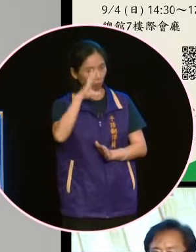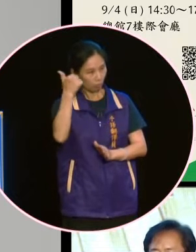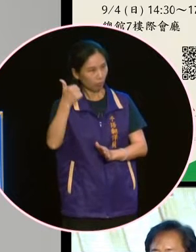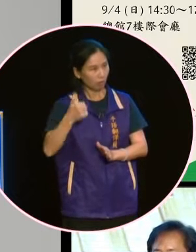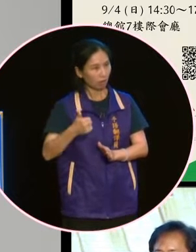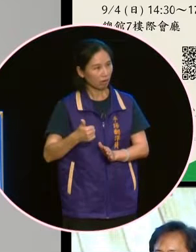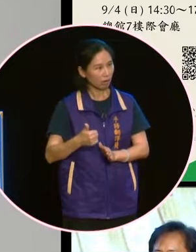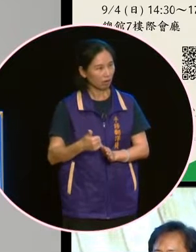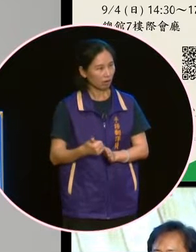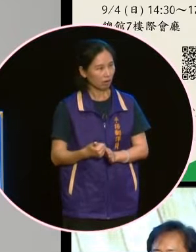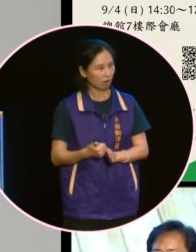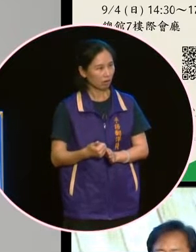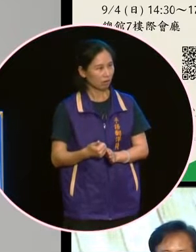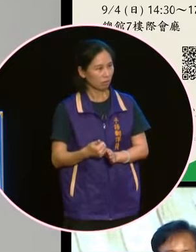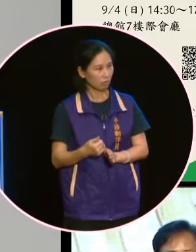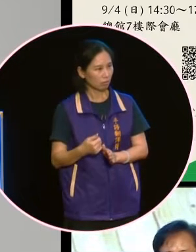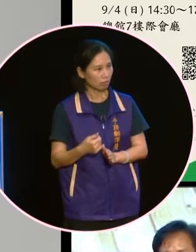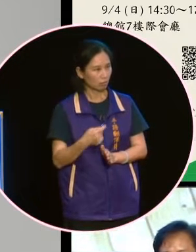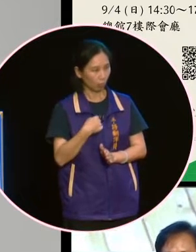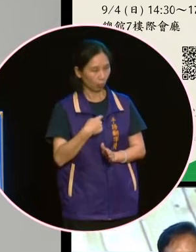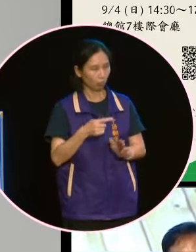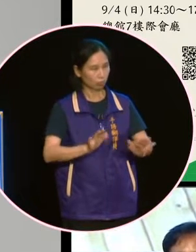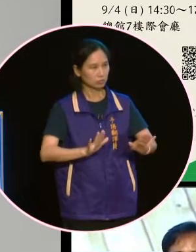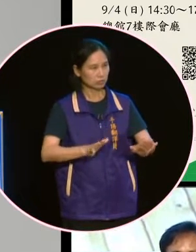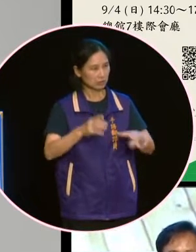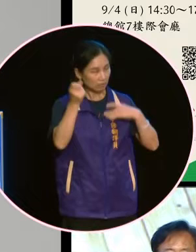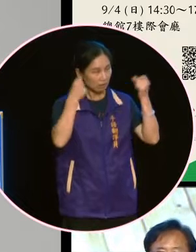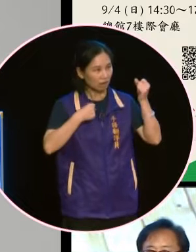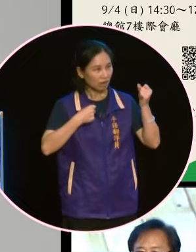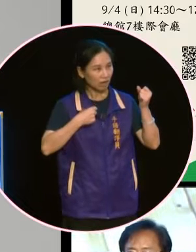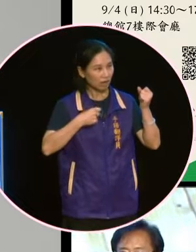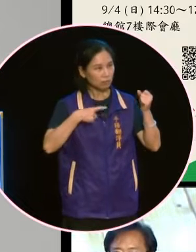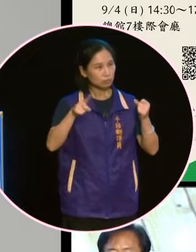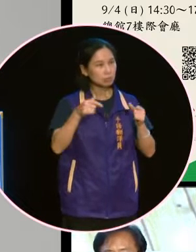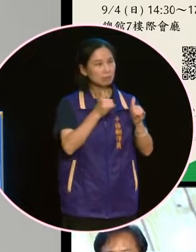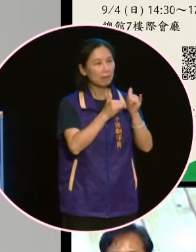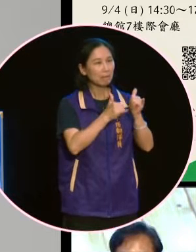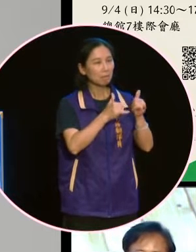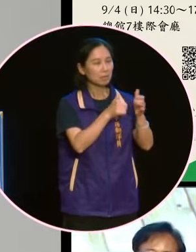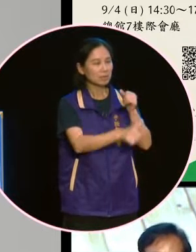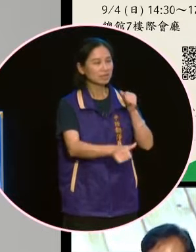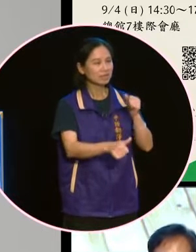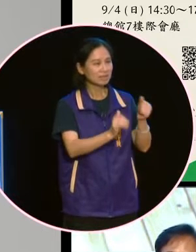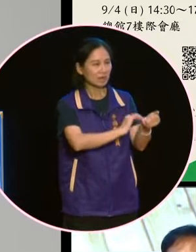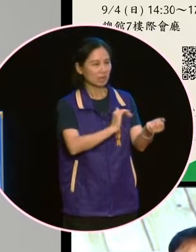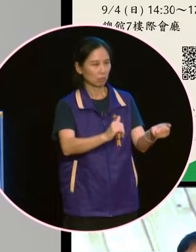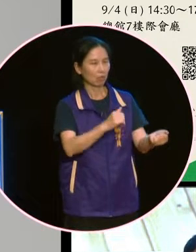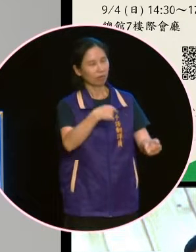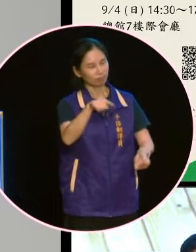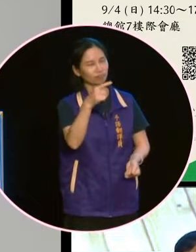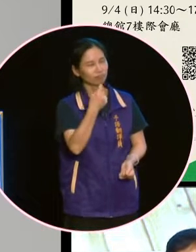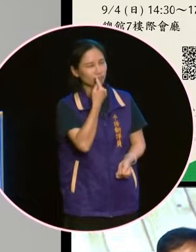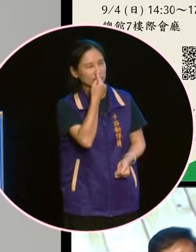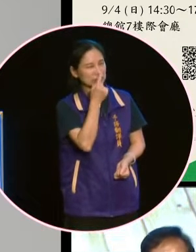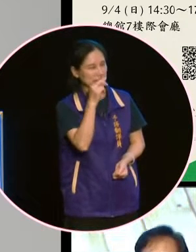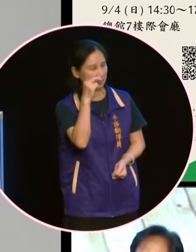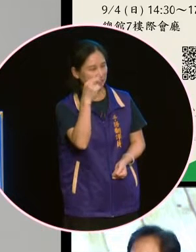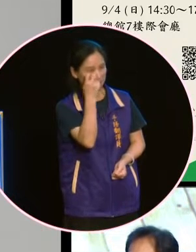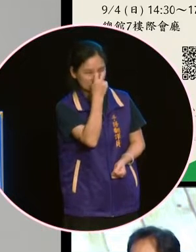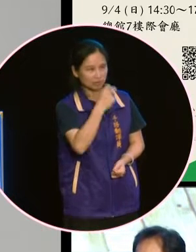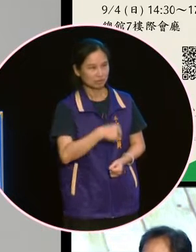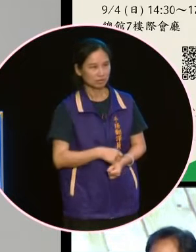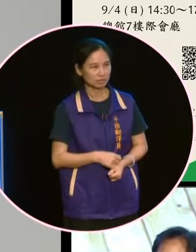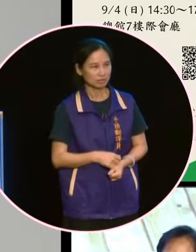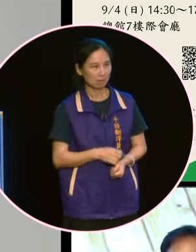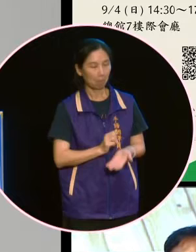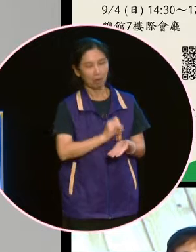个 PUSH 所以是我今天早上到民生医院去检查了，那这个结果还没